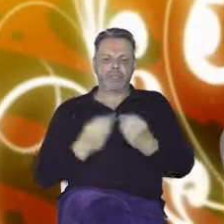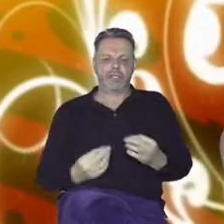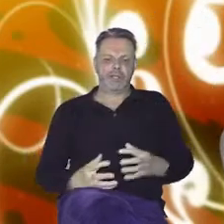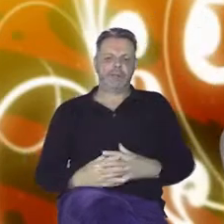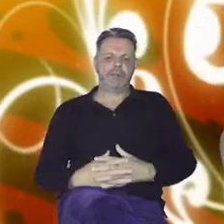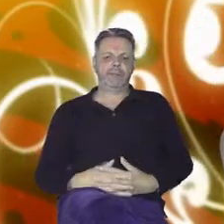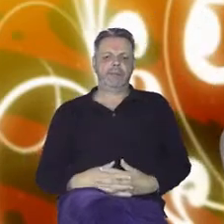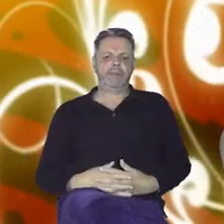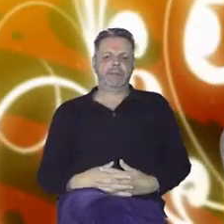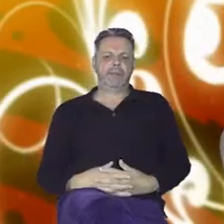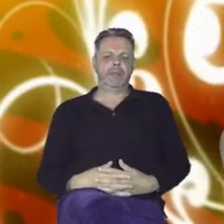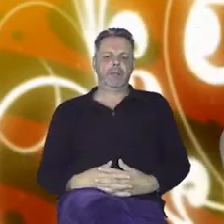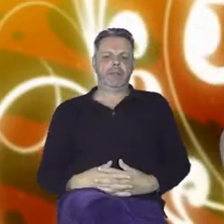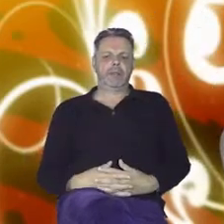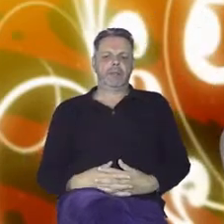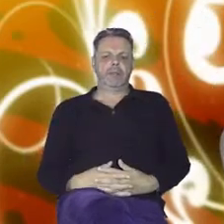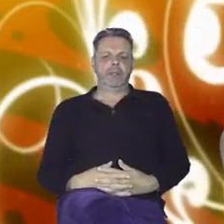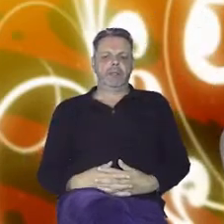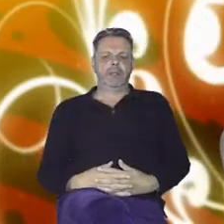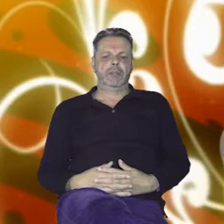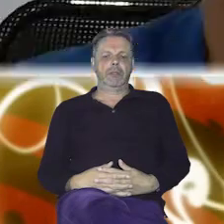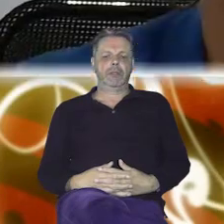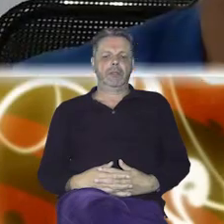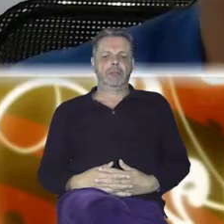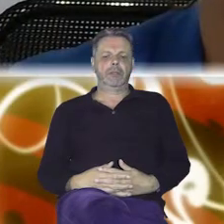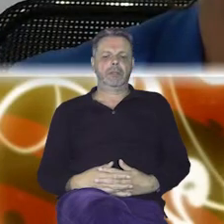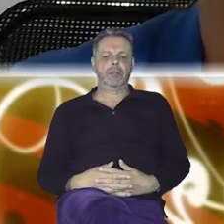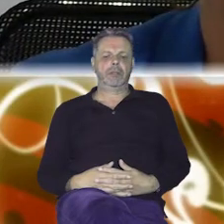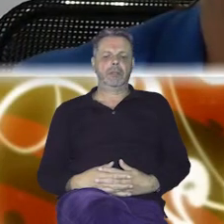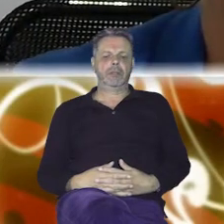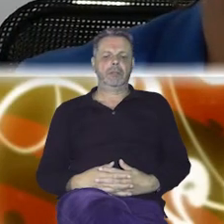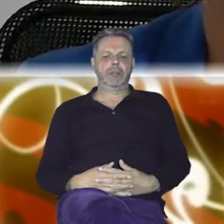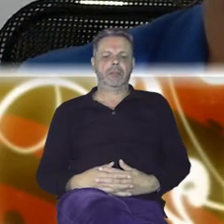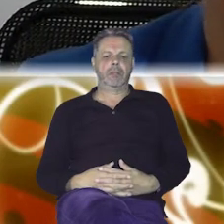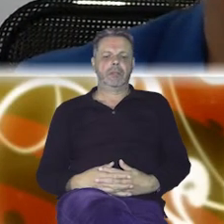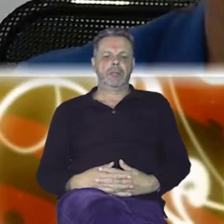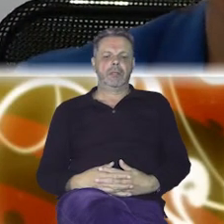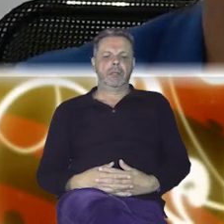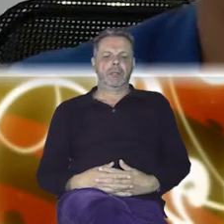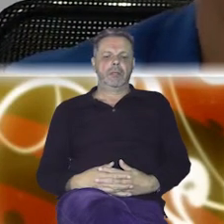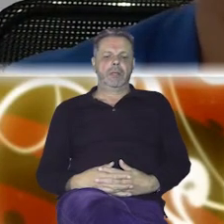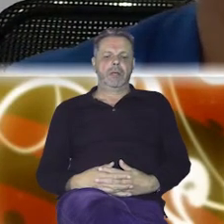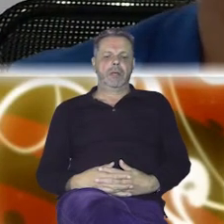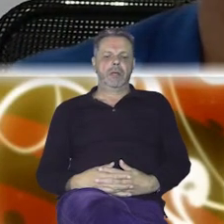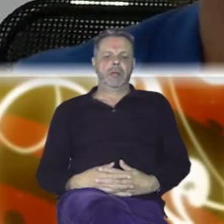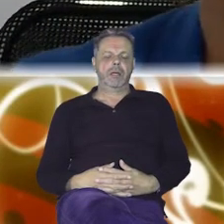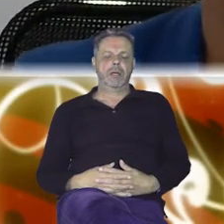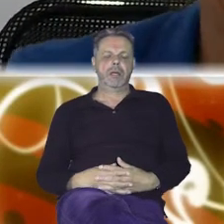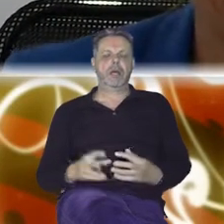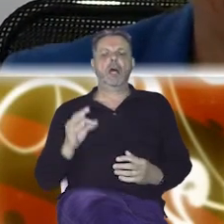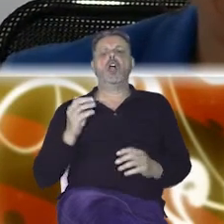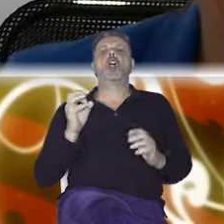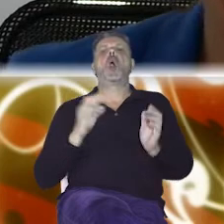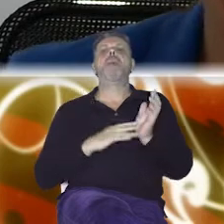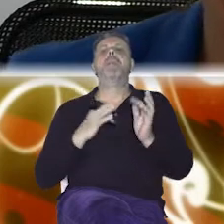Hvala vam. I molim lijepo, jel možete ukopčati gospođu, evo je, Romana,